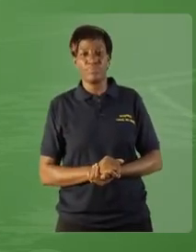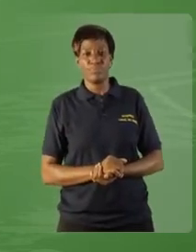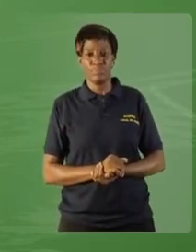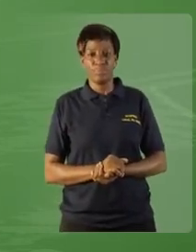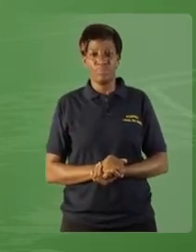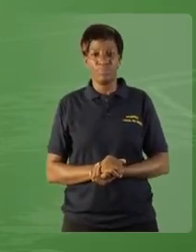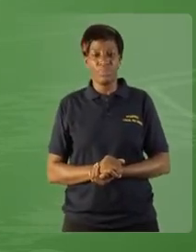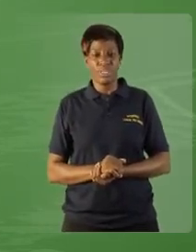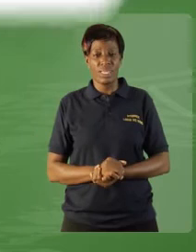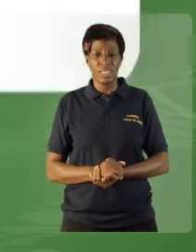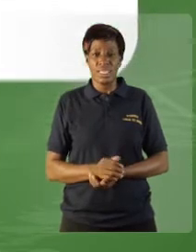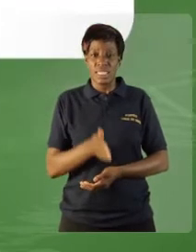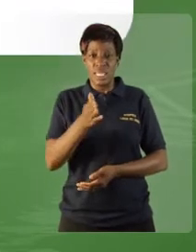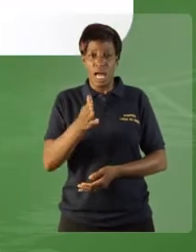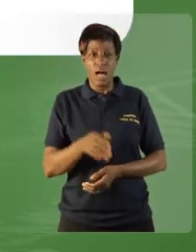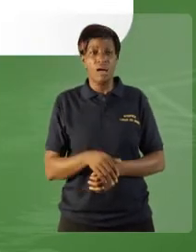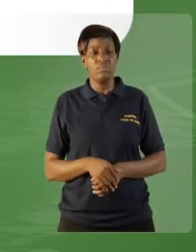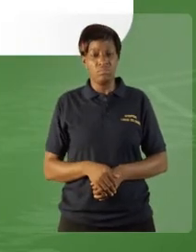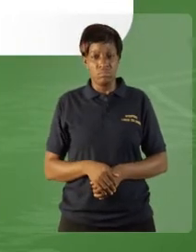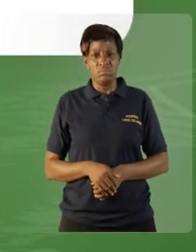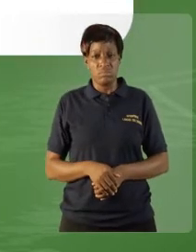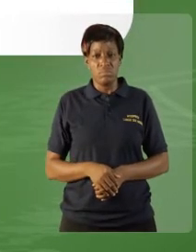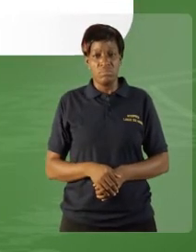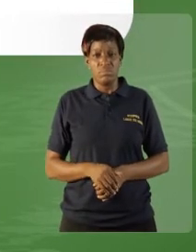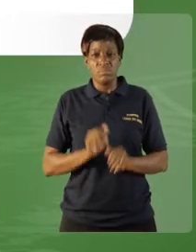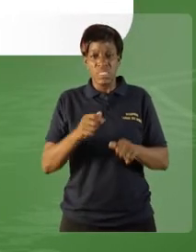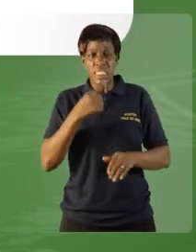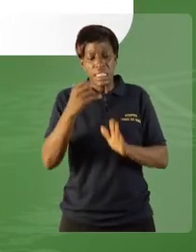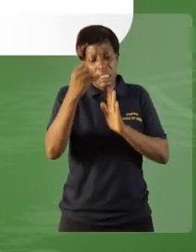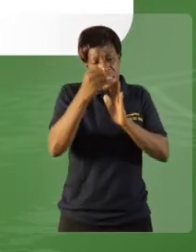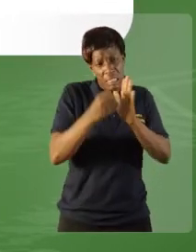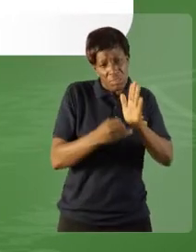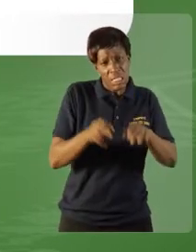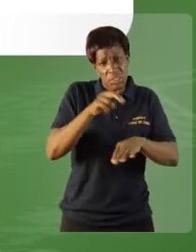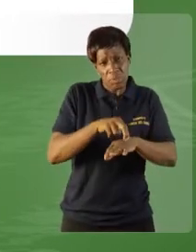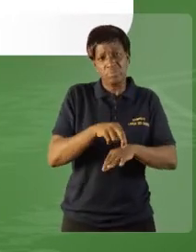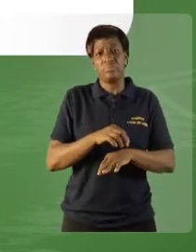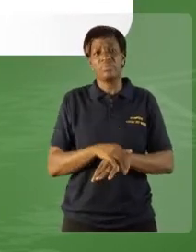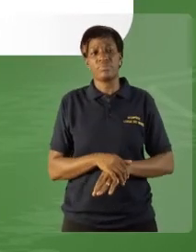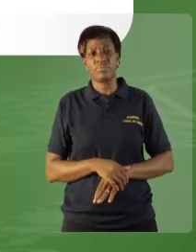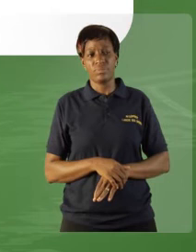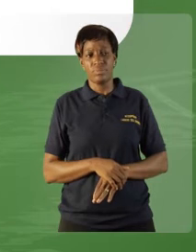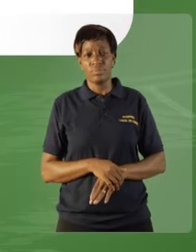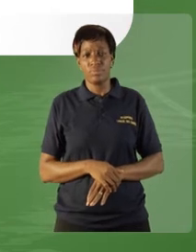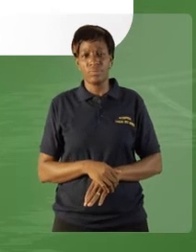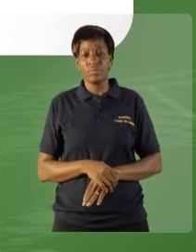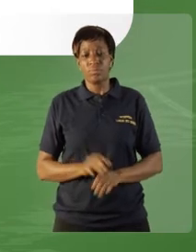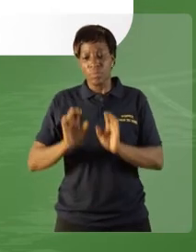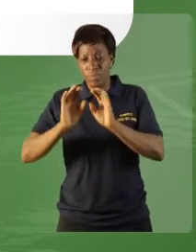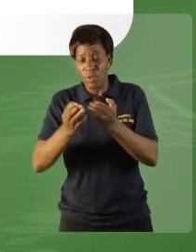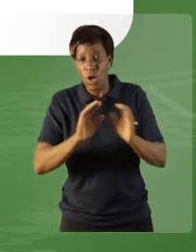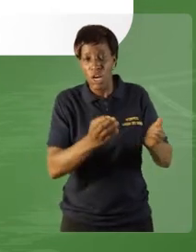Nous pouvons dire en petit 1, identification, que le registre